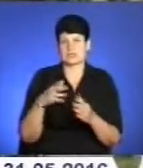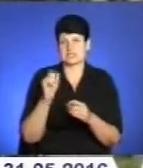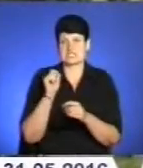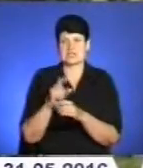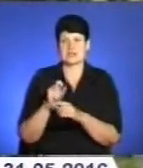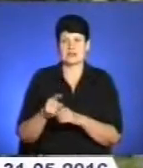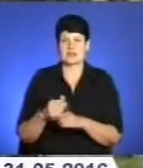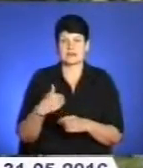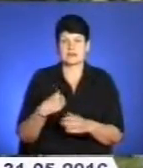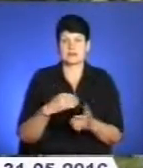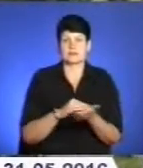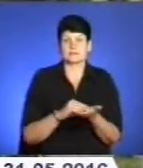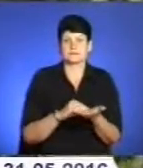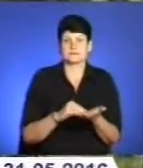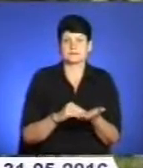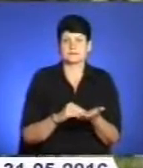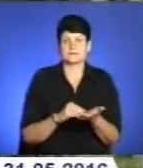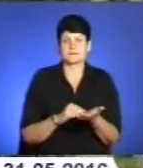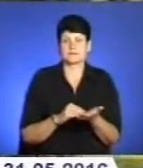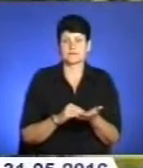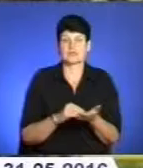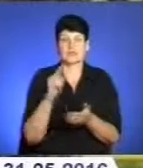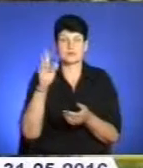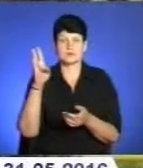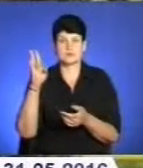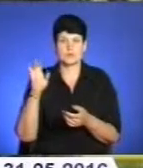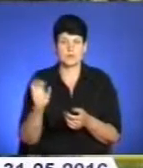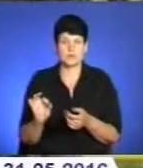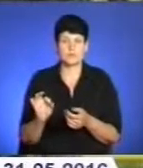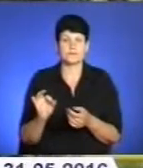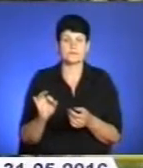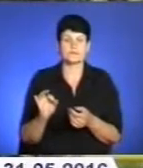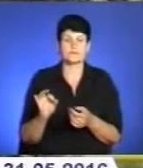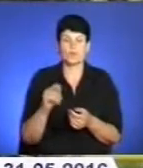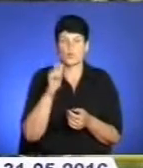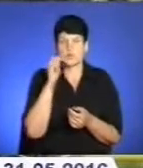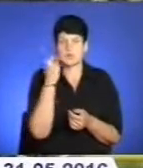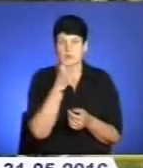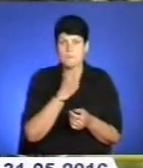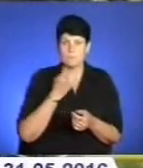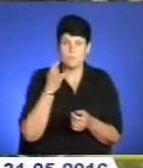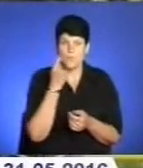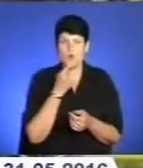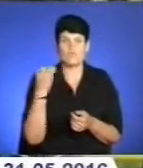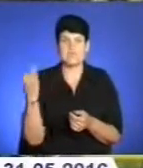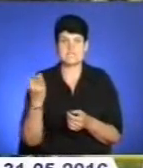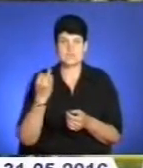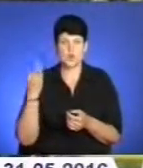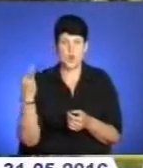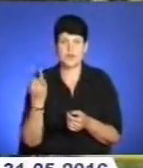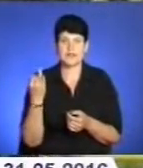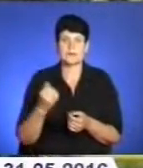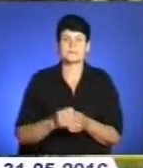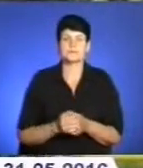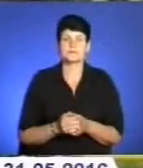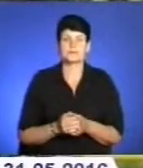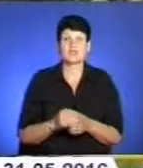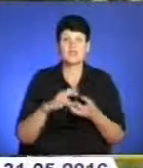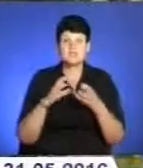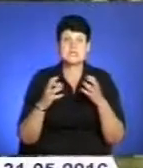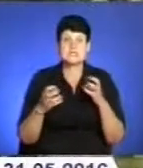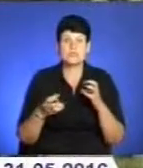Я складав державну підсумкову атестацію з таких предметів, як українська мова і історія. Ну, в